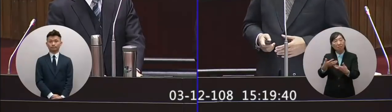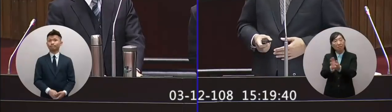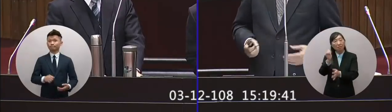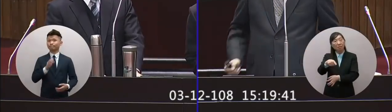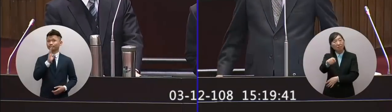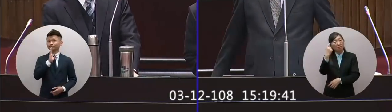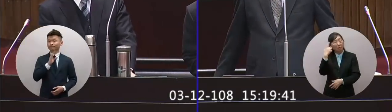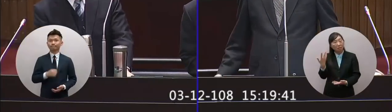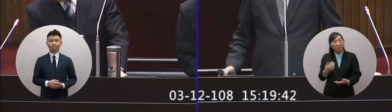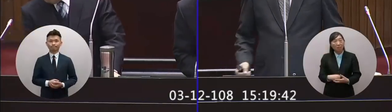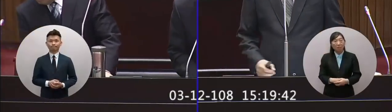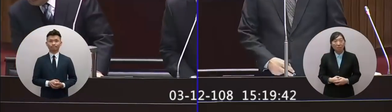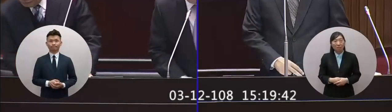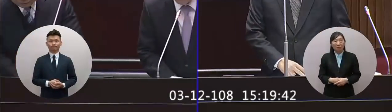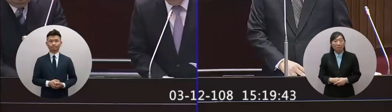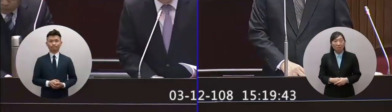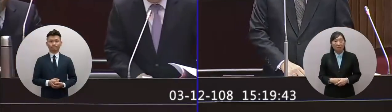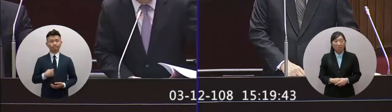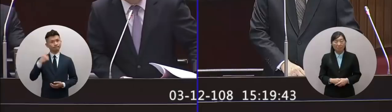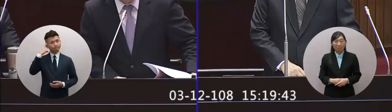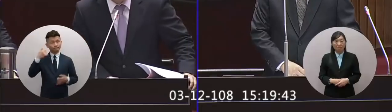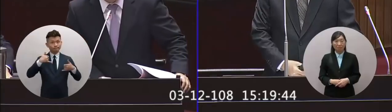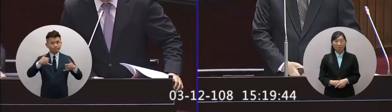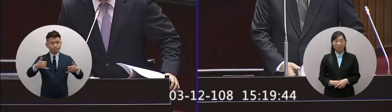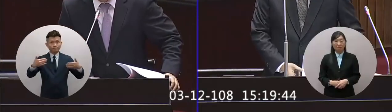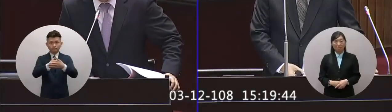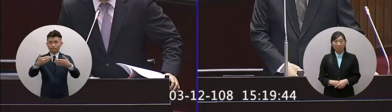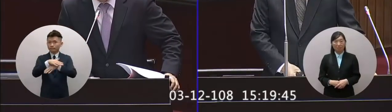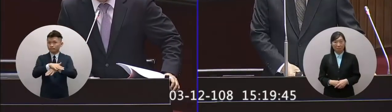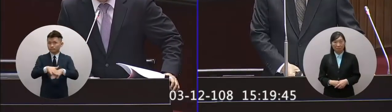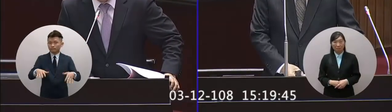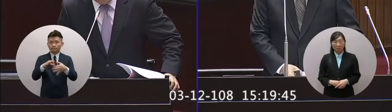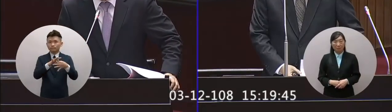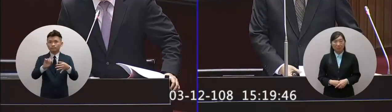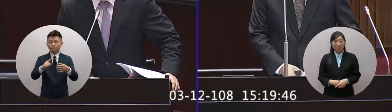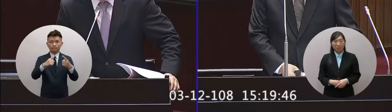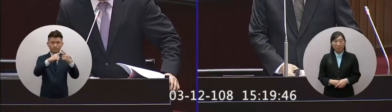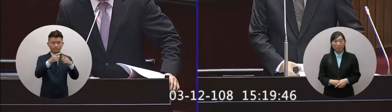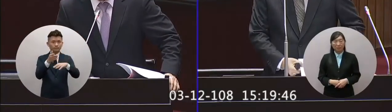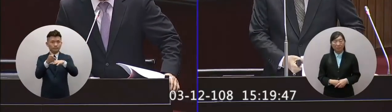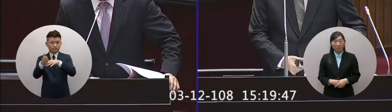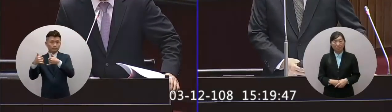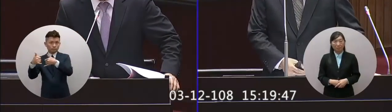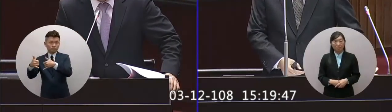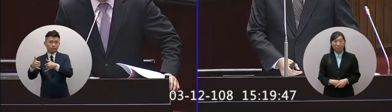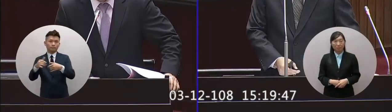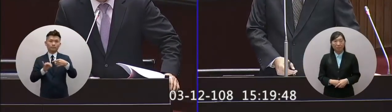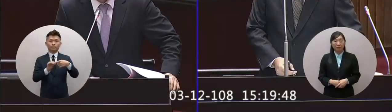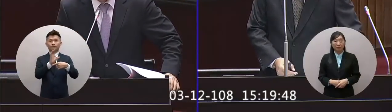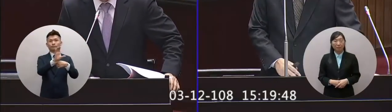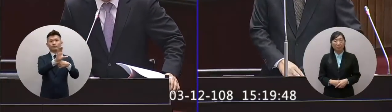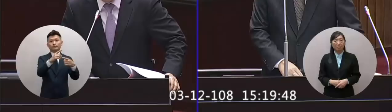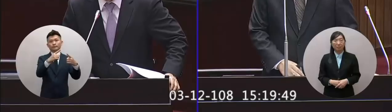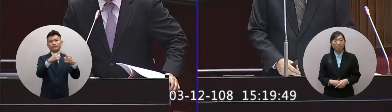是啊，确实啦，我想啊，这个道路交通安全哦，涉及到人车跟道路哦，90%都是人